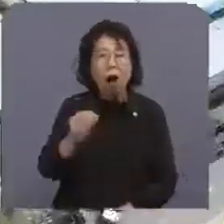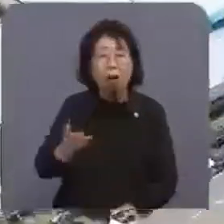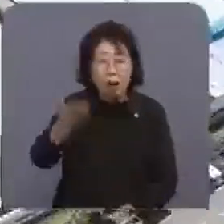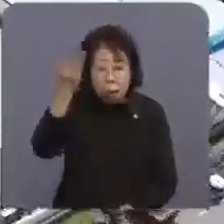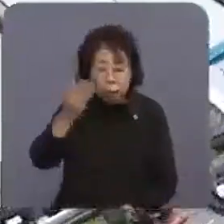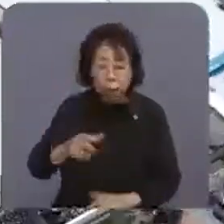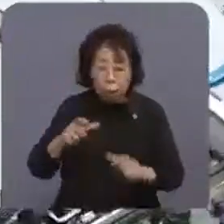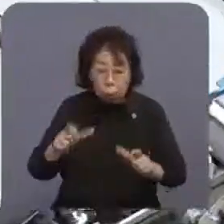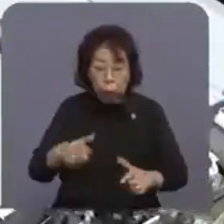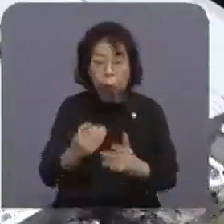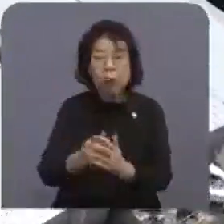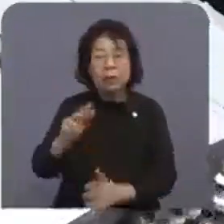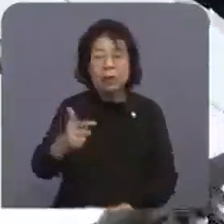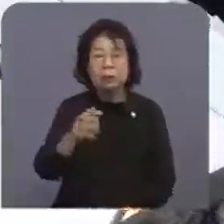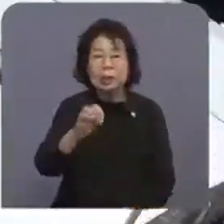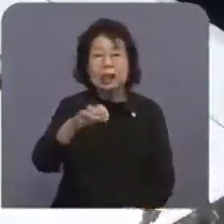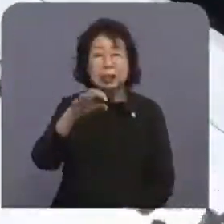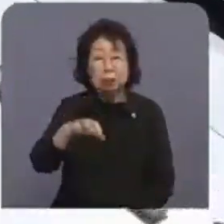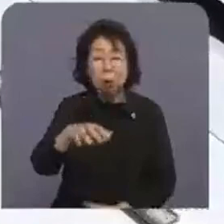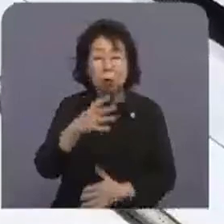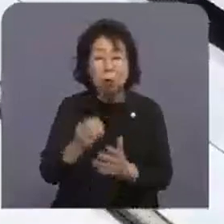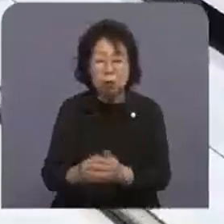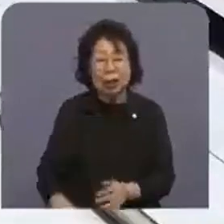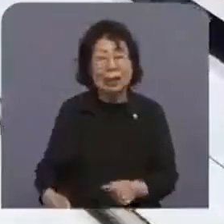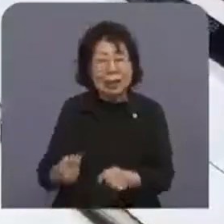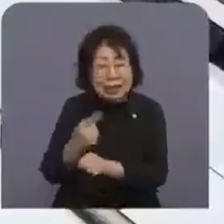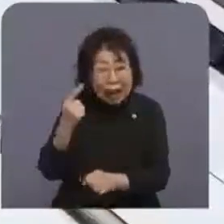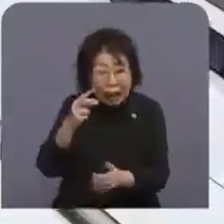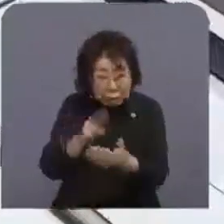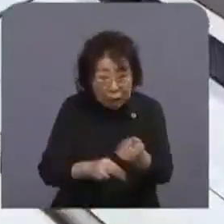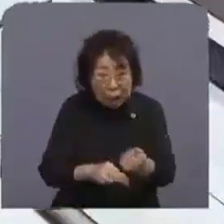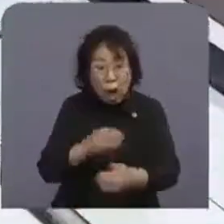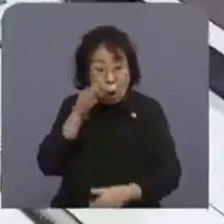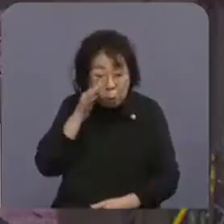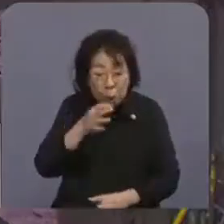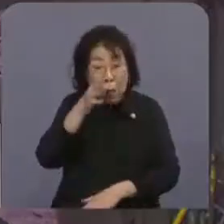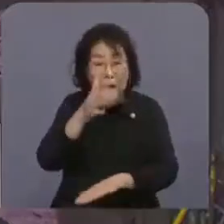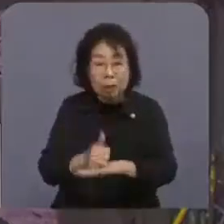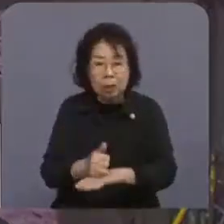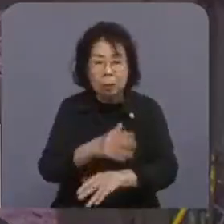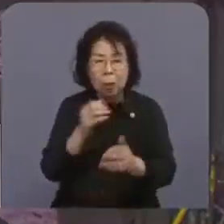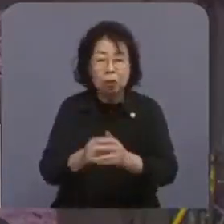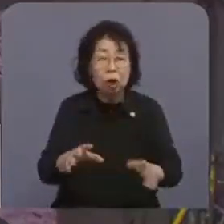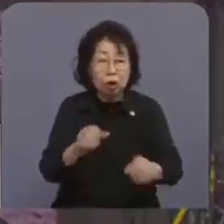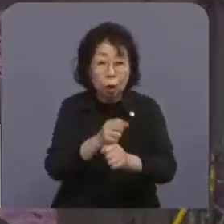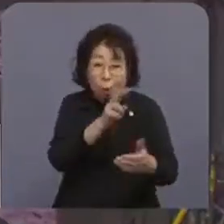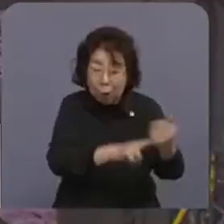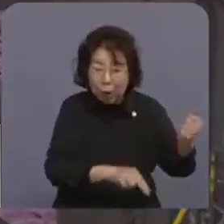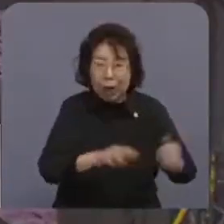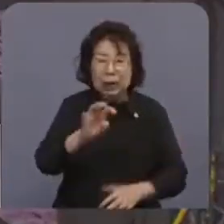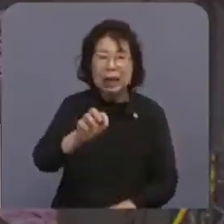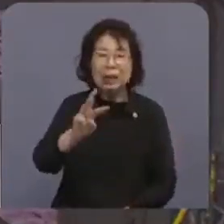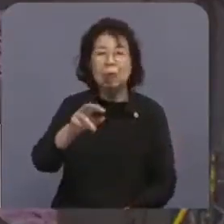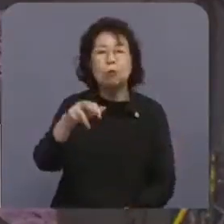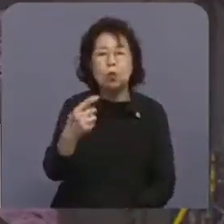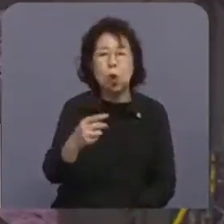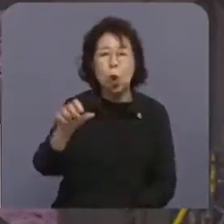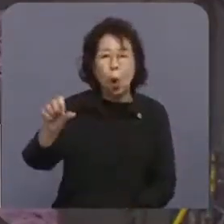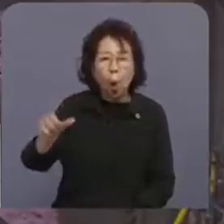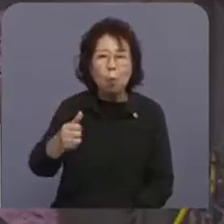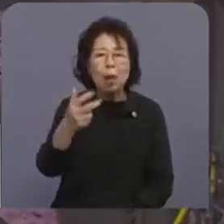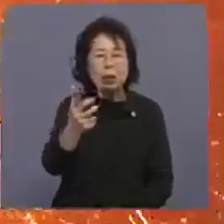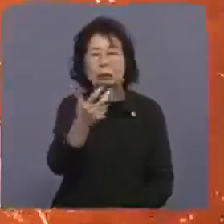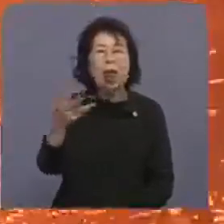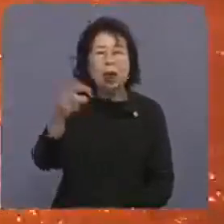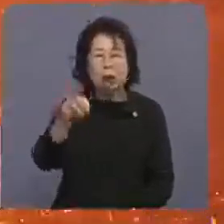지역 제조업체 742억 지난해 재무 지표를 분석한 결과 총 매출은 43조 578억